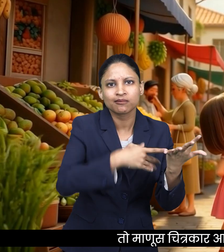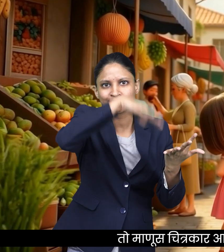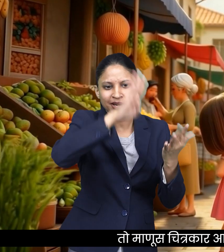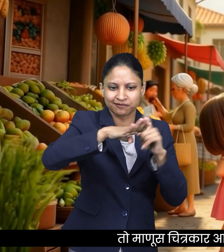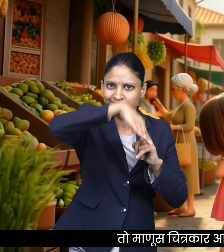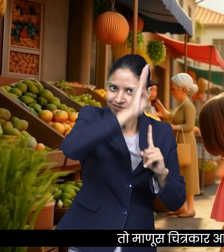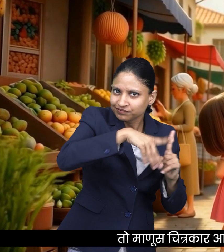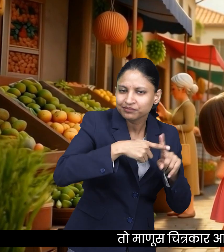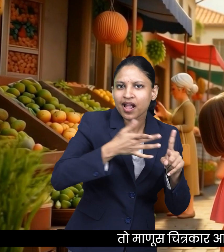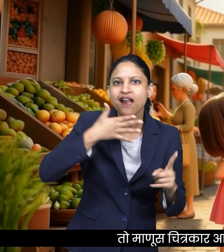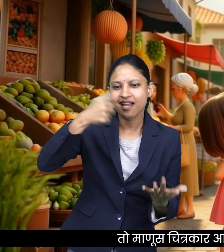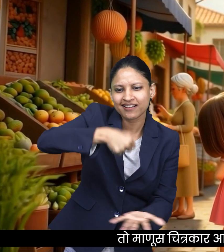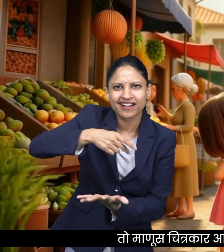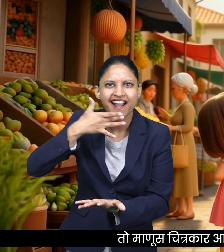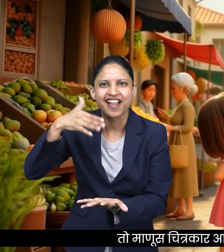रंगवतो.